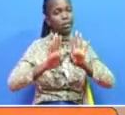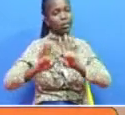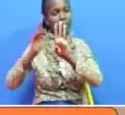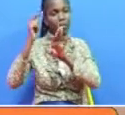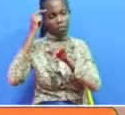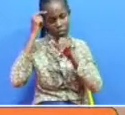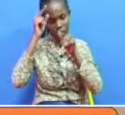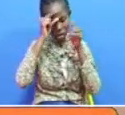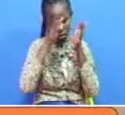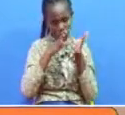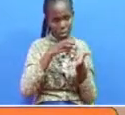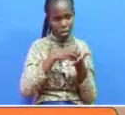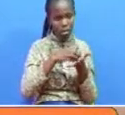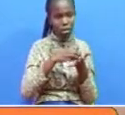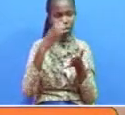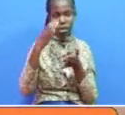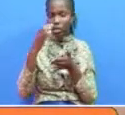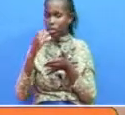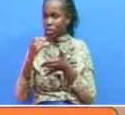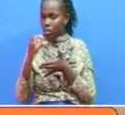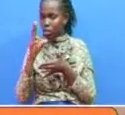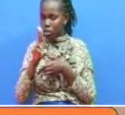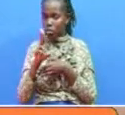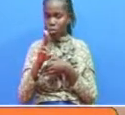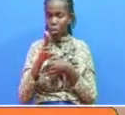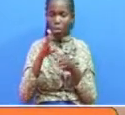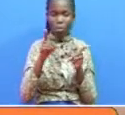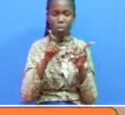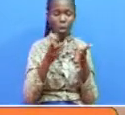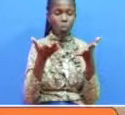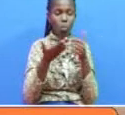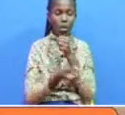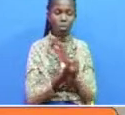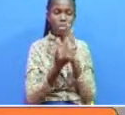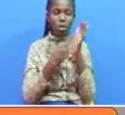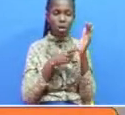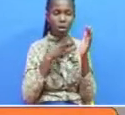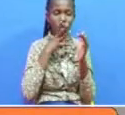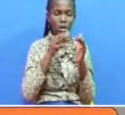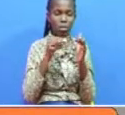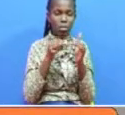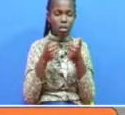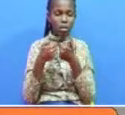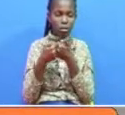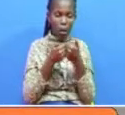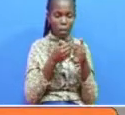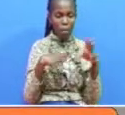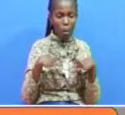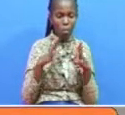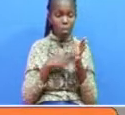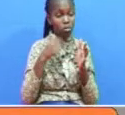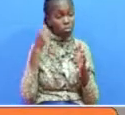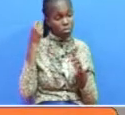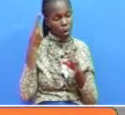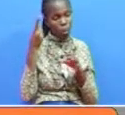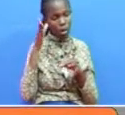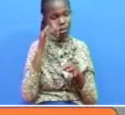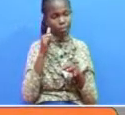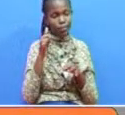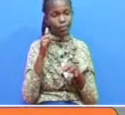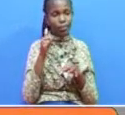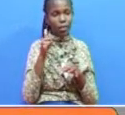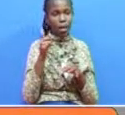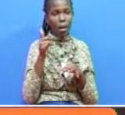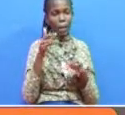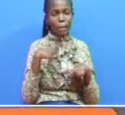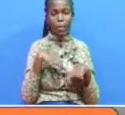kibila cha governor tikiti wa chama cha CCU. Vala withi yetu ndaelese kana niwe letu ni madhina maene ndhima Masaku. Kwa kila welete kana methi